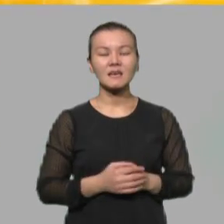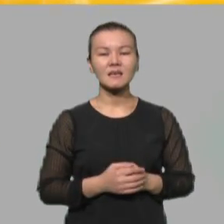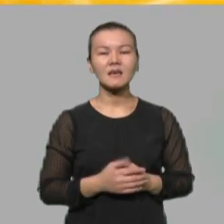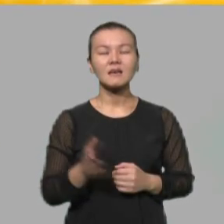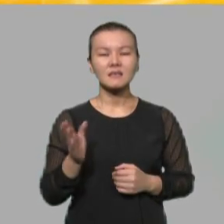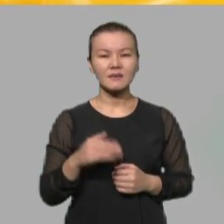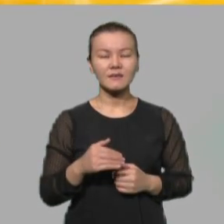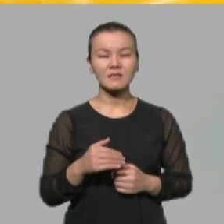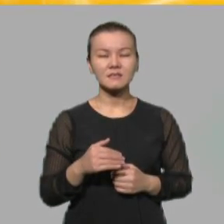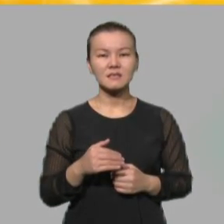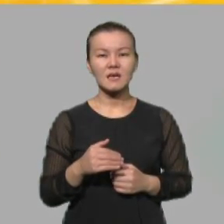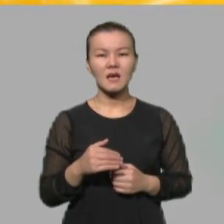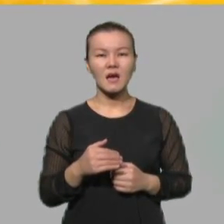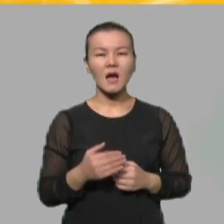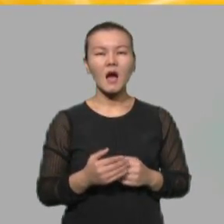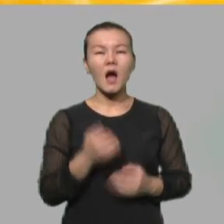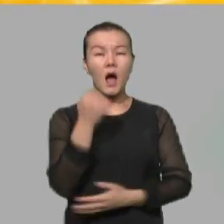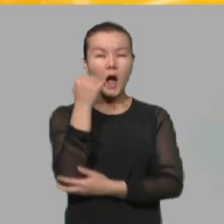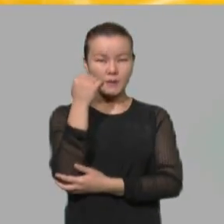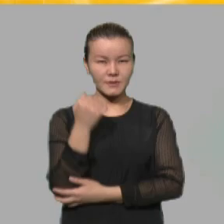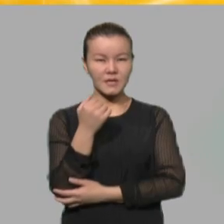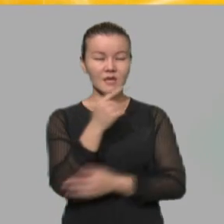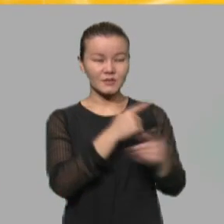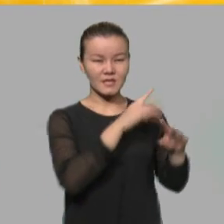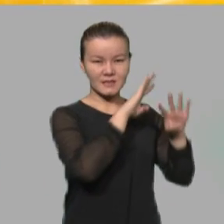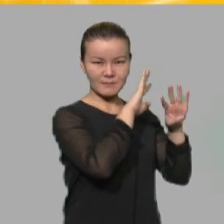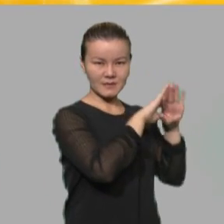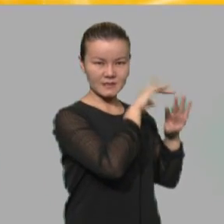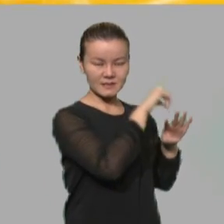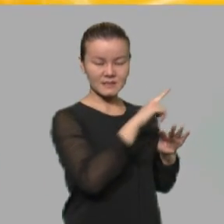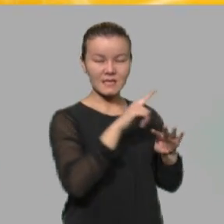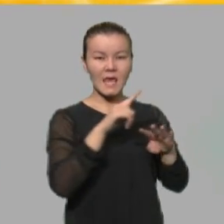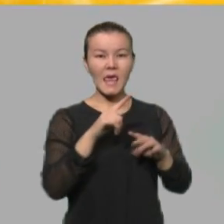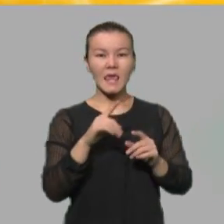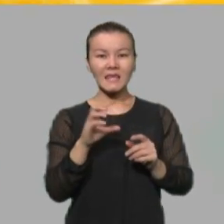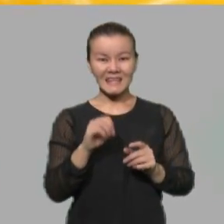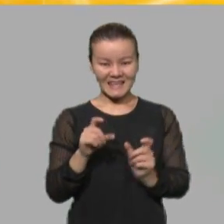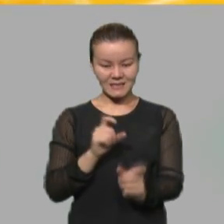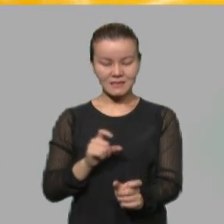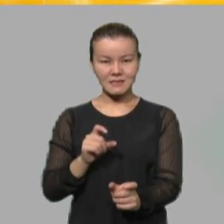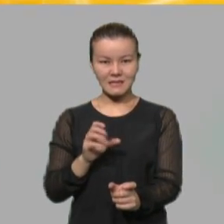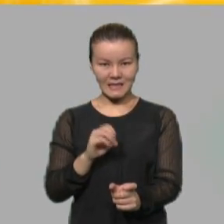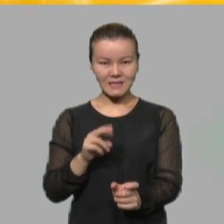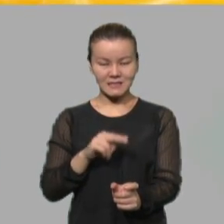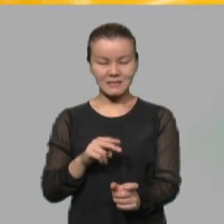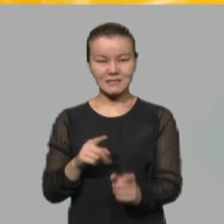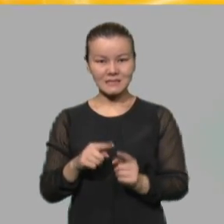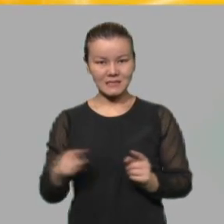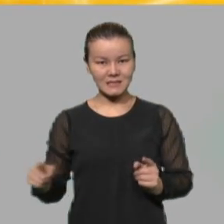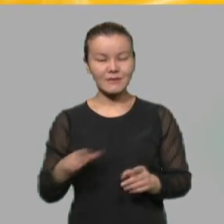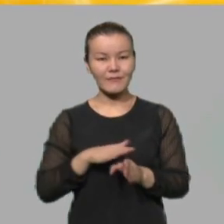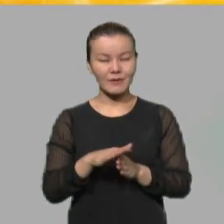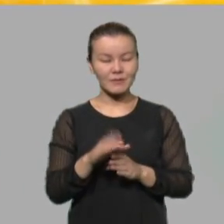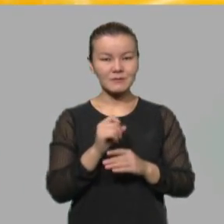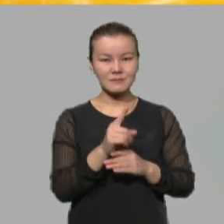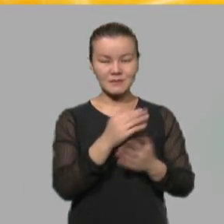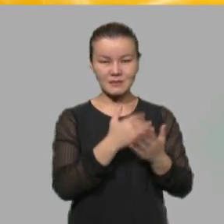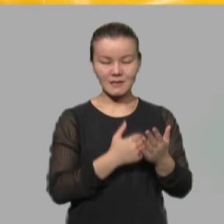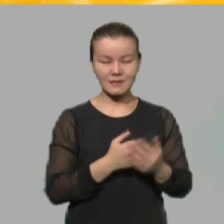Итак. Давайте, опираясь на таблицу единиц длины,